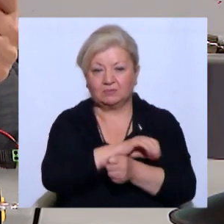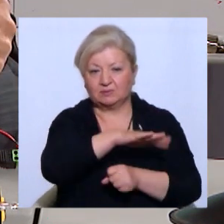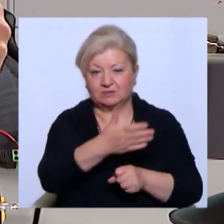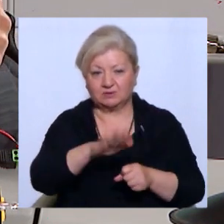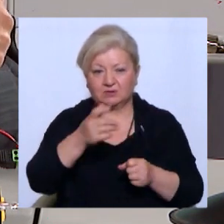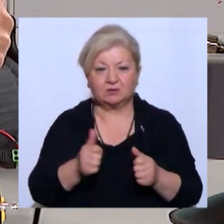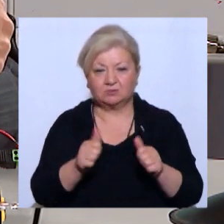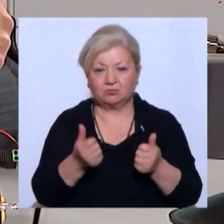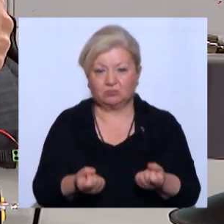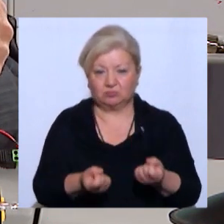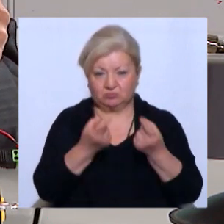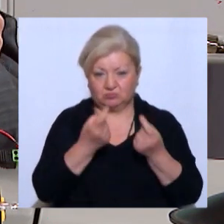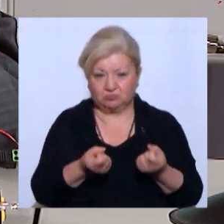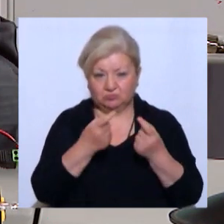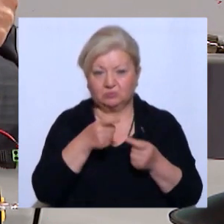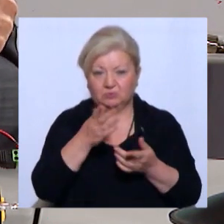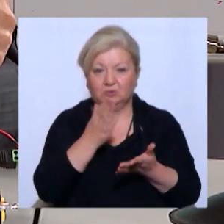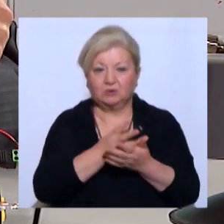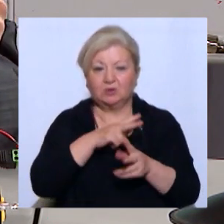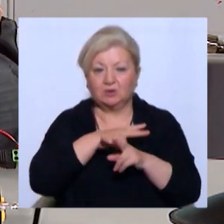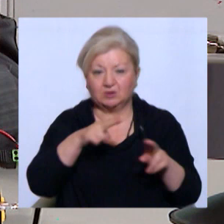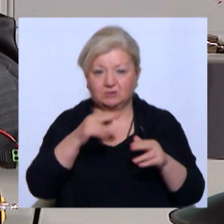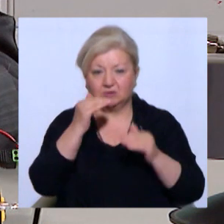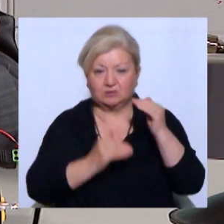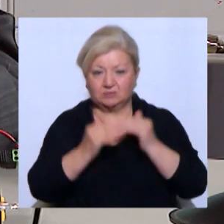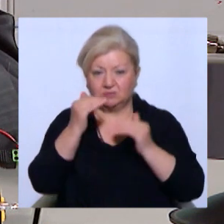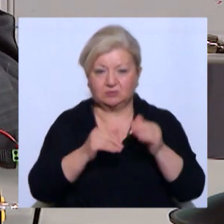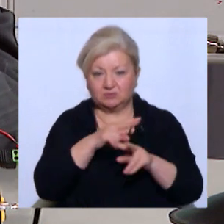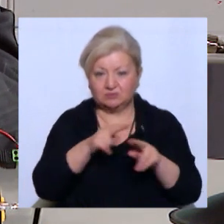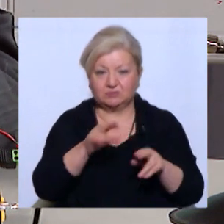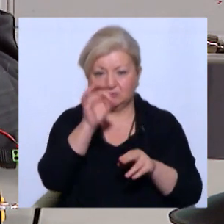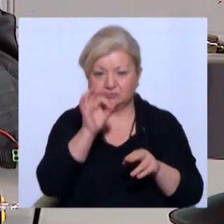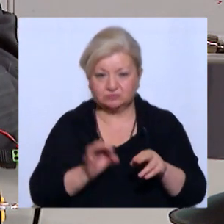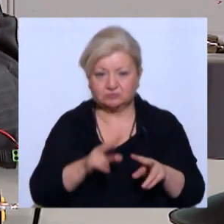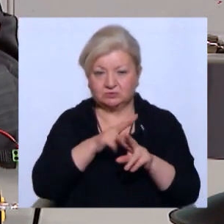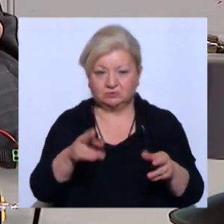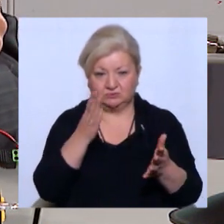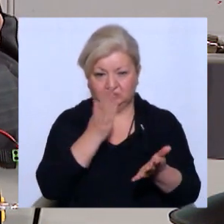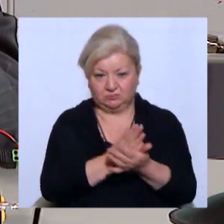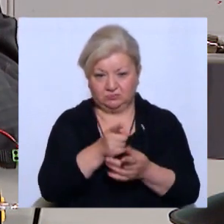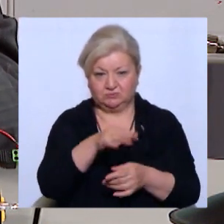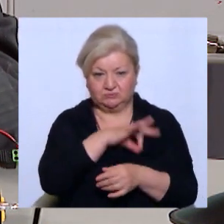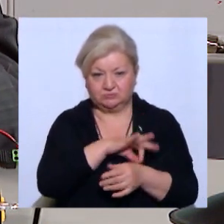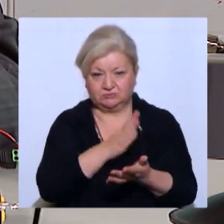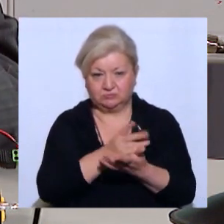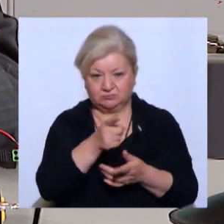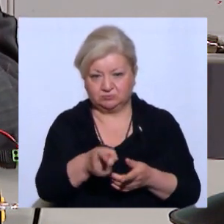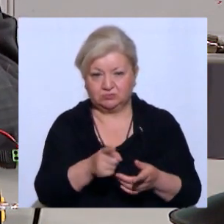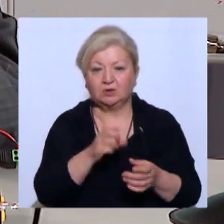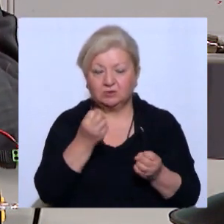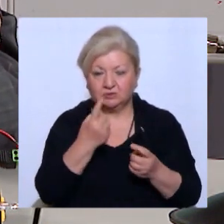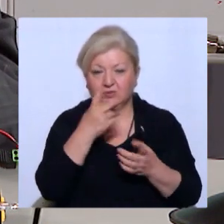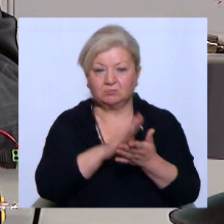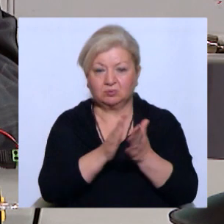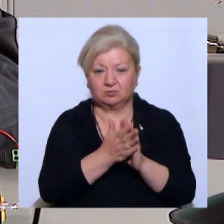გითხარით, რომ ორი ურთიერთ საპირისპიროდ მოძრავი ერთნაირი ამპლიტუდის და ერთნაირი სიხშირის ტალღების ინტერფერენციის შედეგი